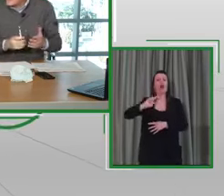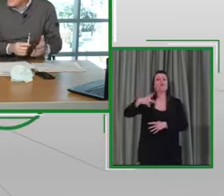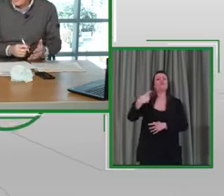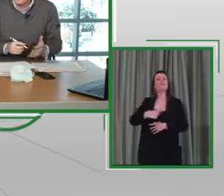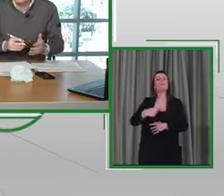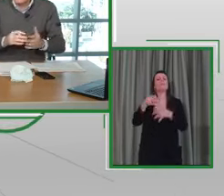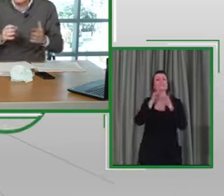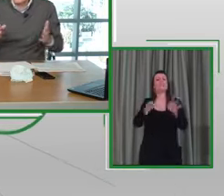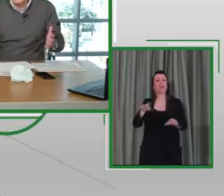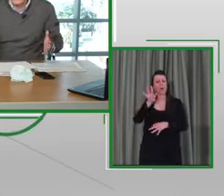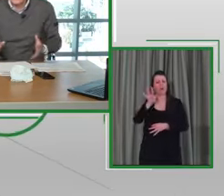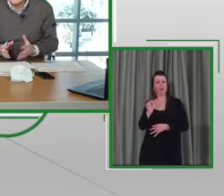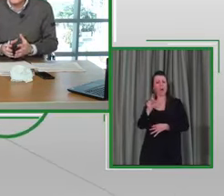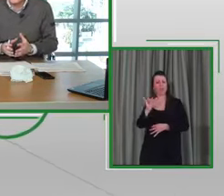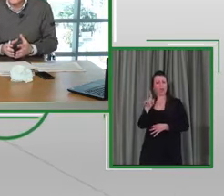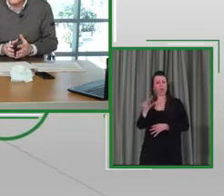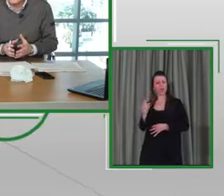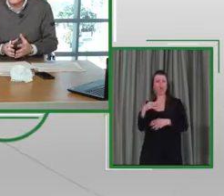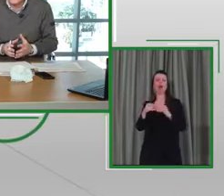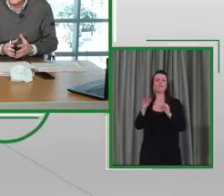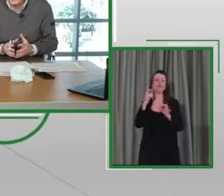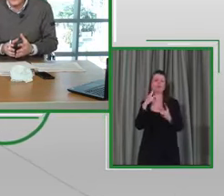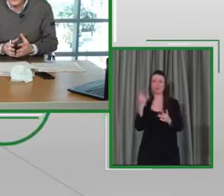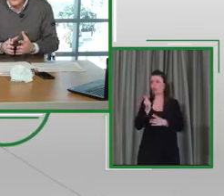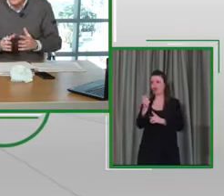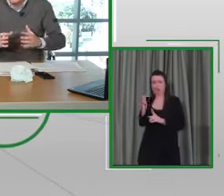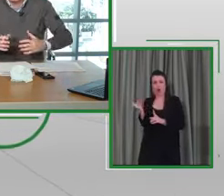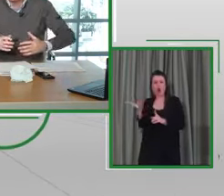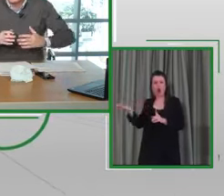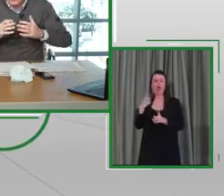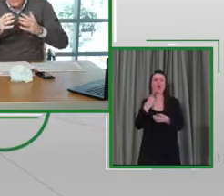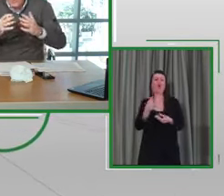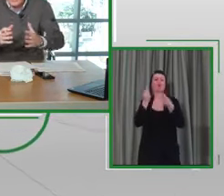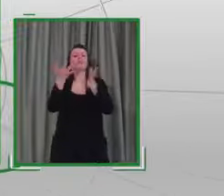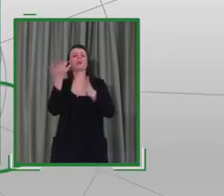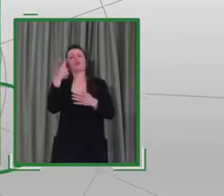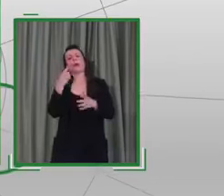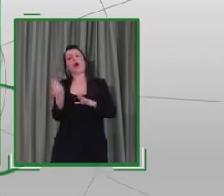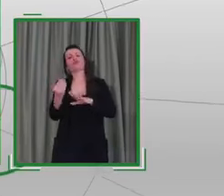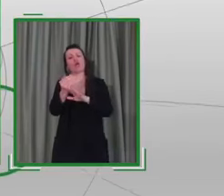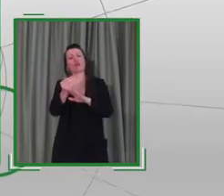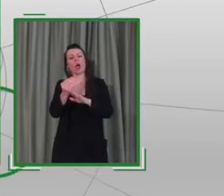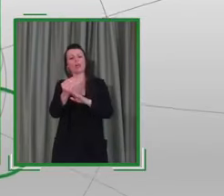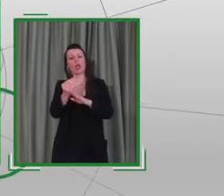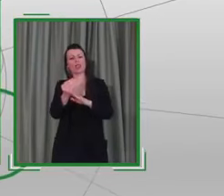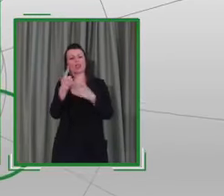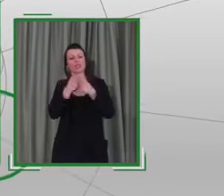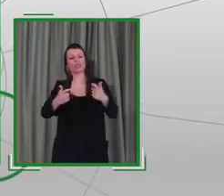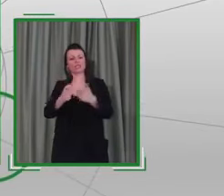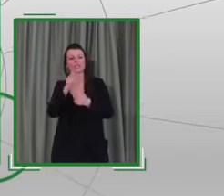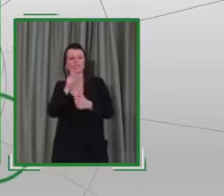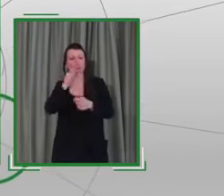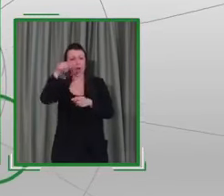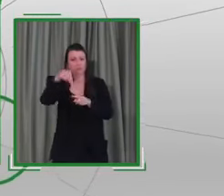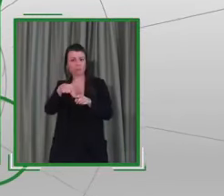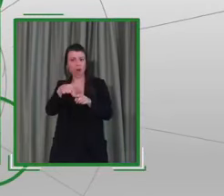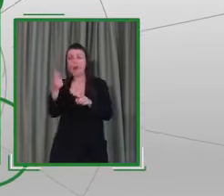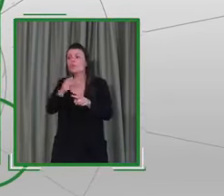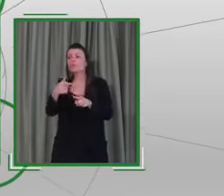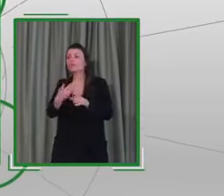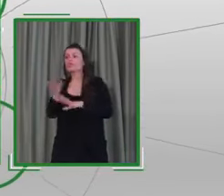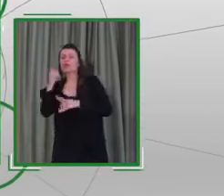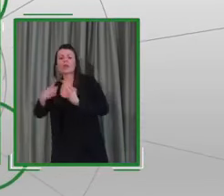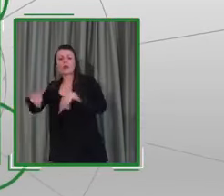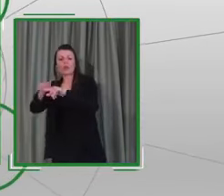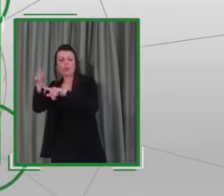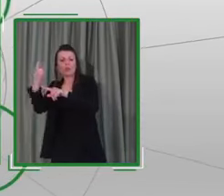perché avevamo convocato il comitato tecnico scientifico perché stiamo quindi già ragionando su come ristrutturare i